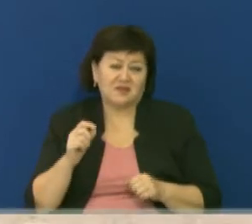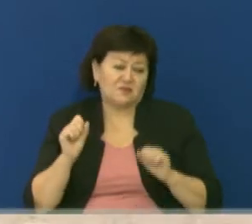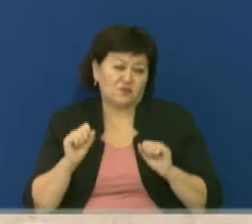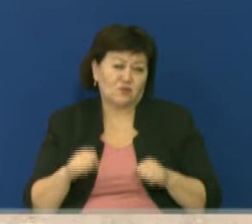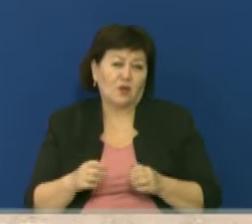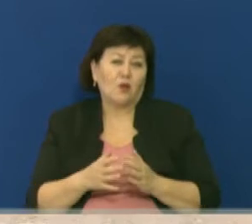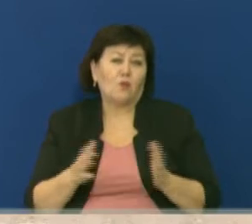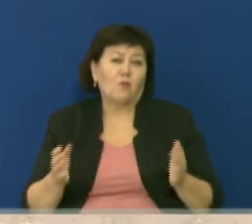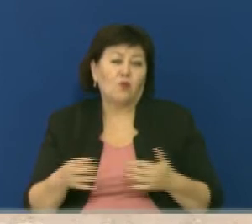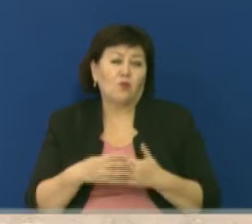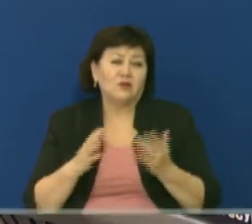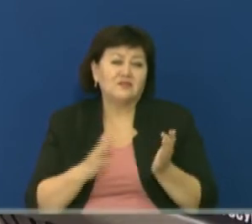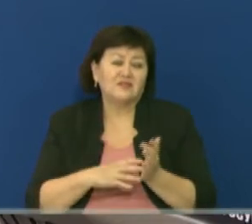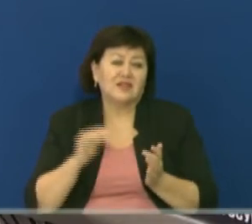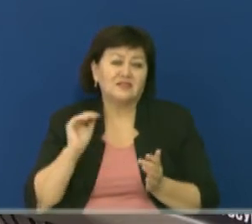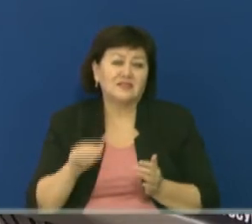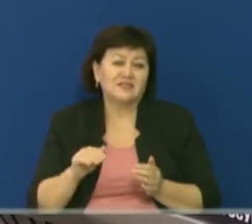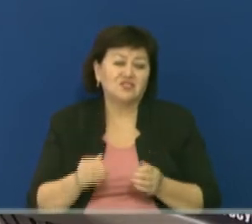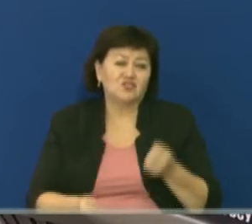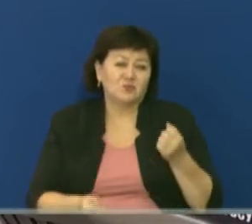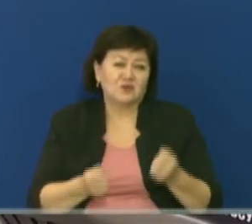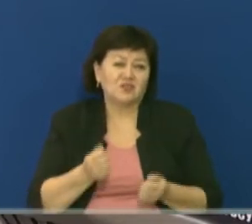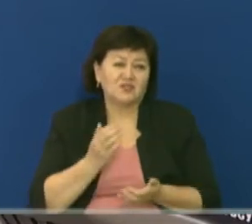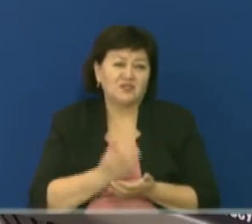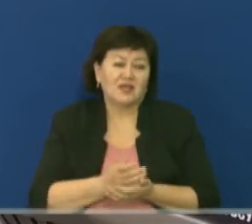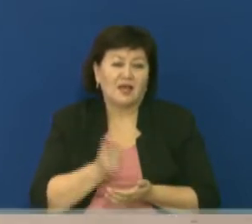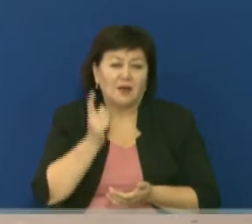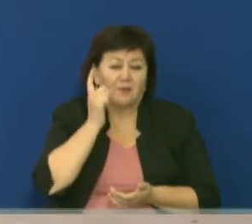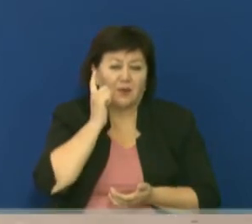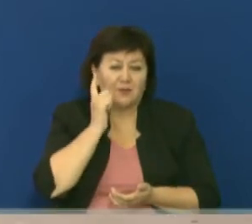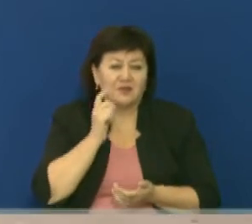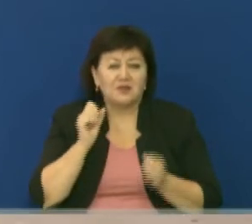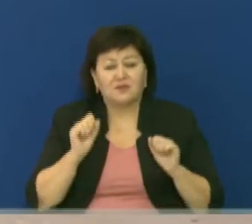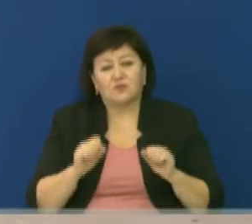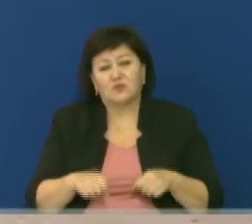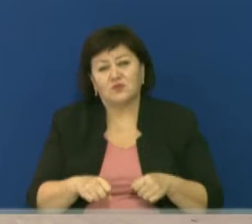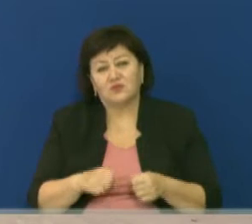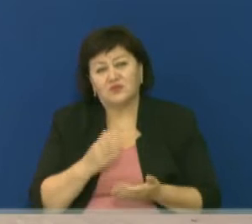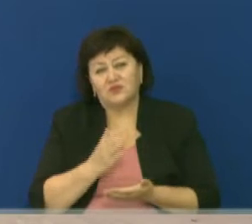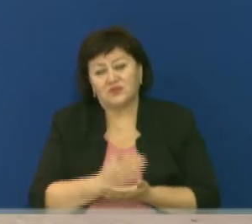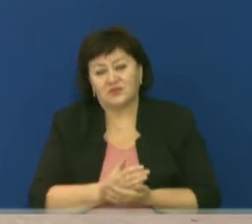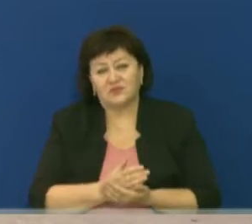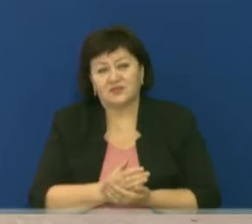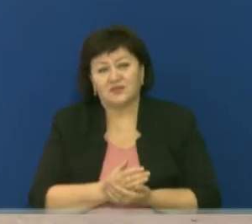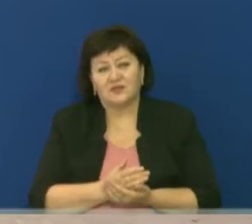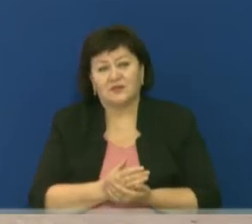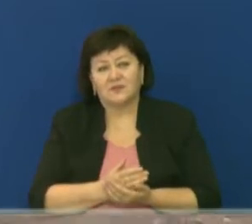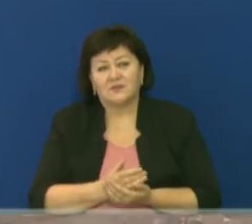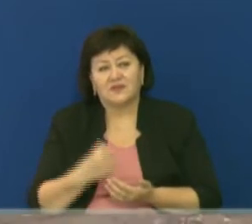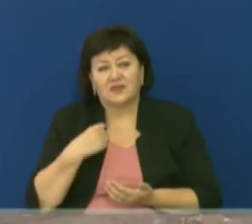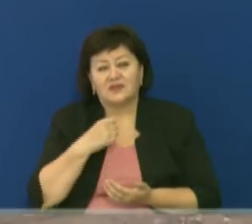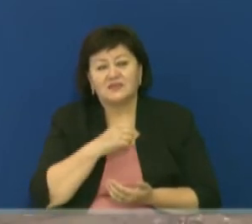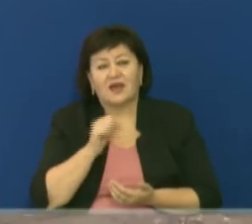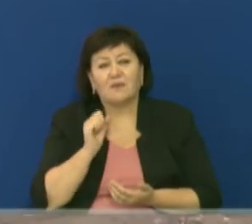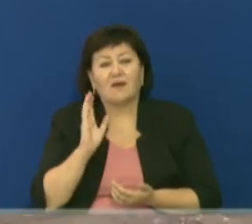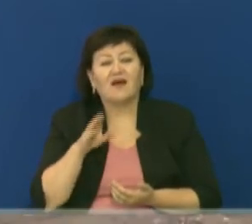более 19 тысяч автомобилей. Мобильное приложение уже доступно для скачивания в App Store и Google Play. А сам автосалон